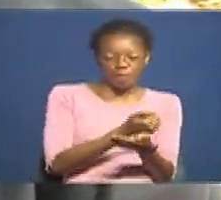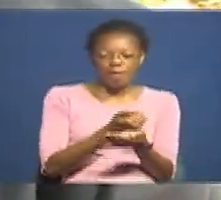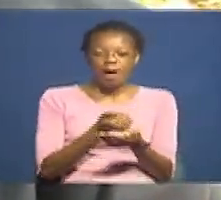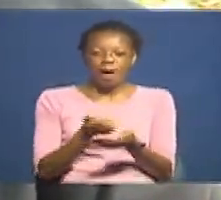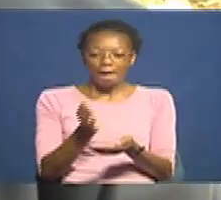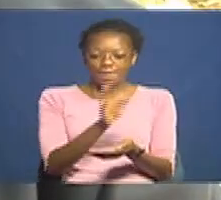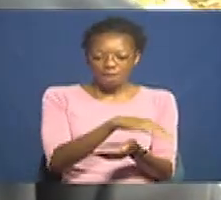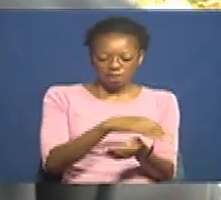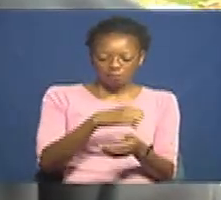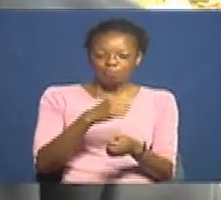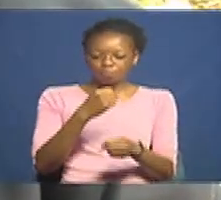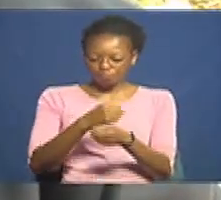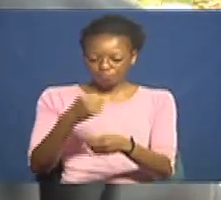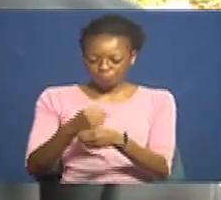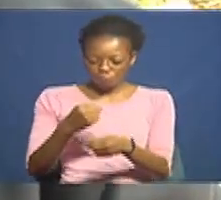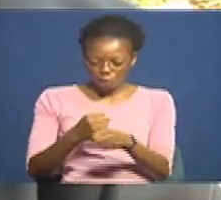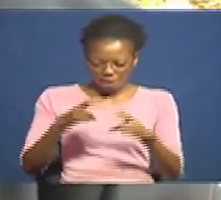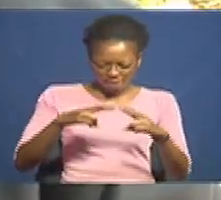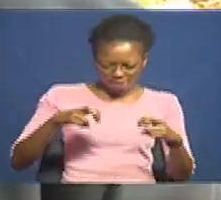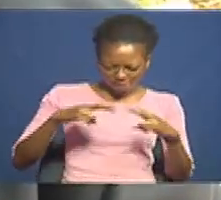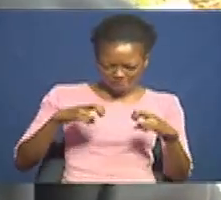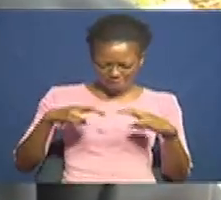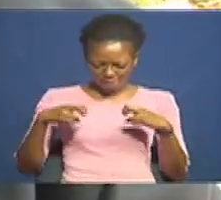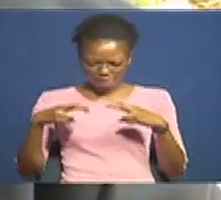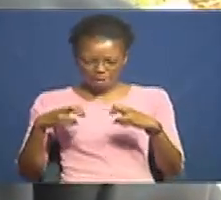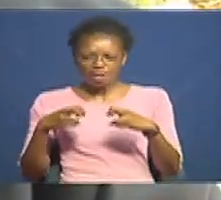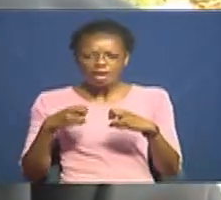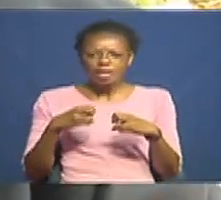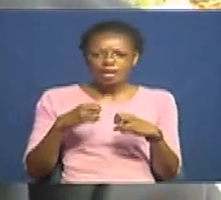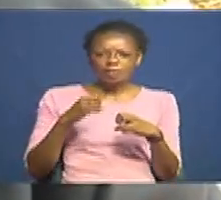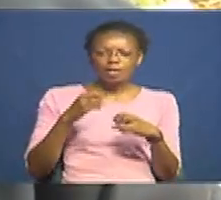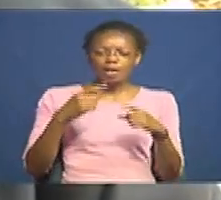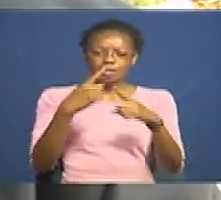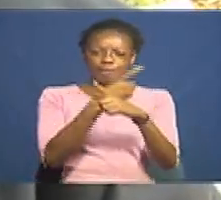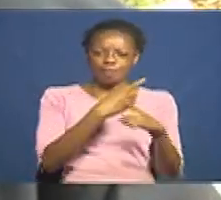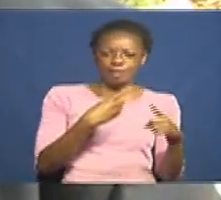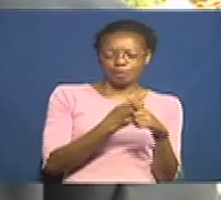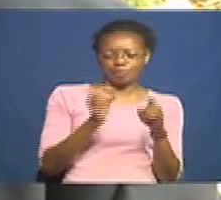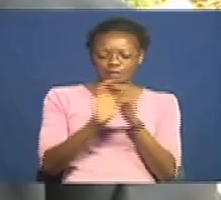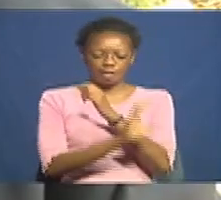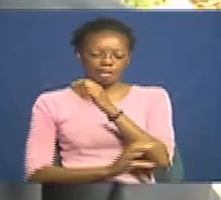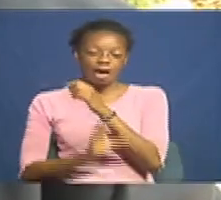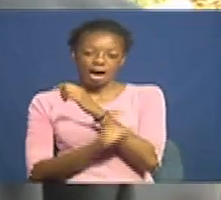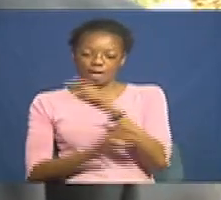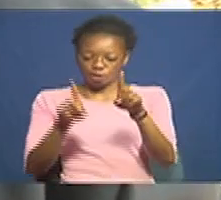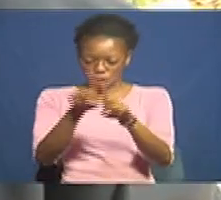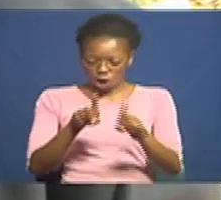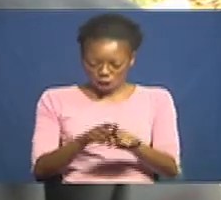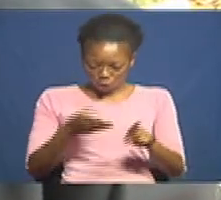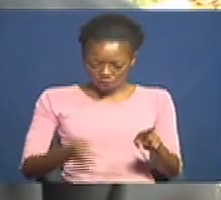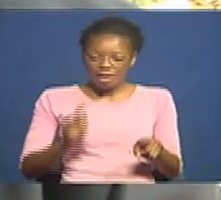tunapea majina pia researchers wanatoka inchi mbalimbali pia katika vio